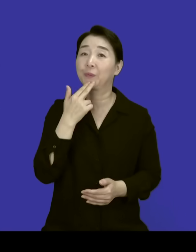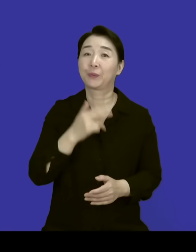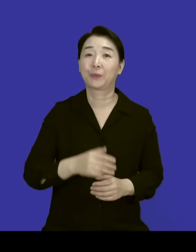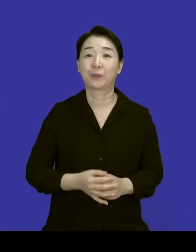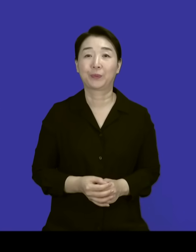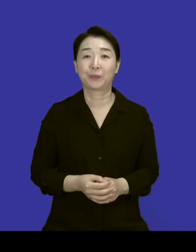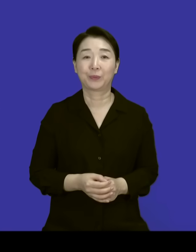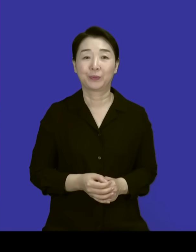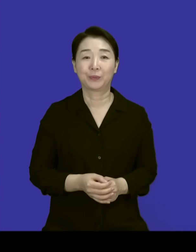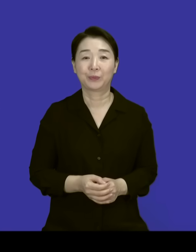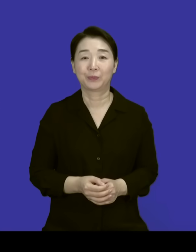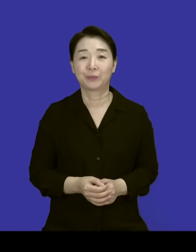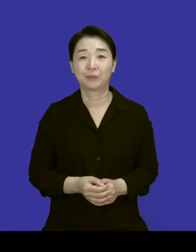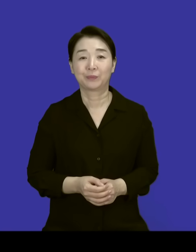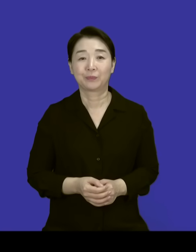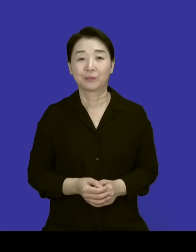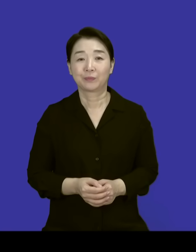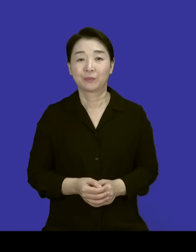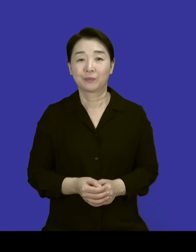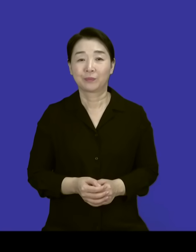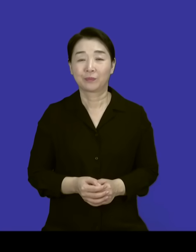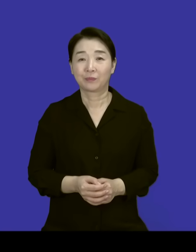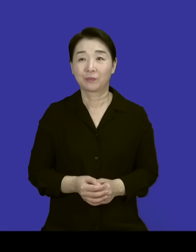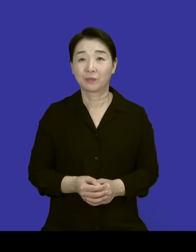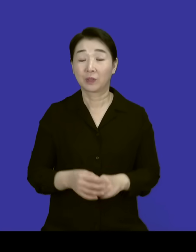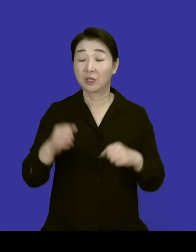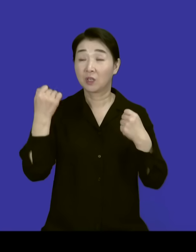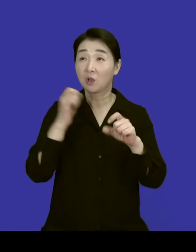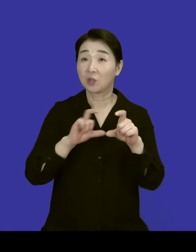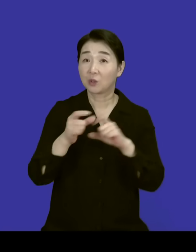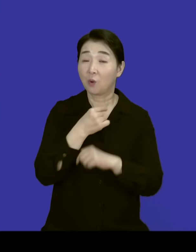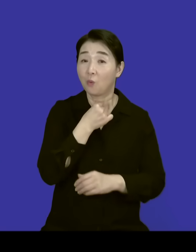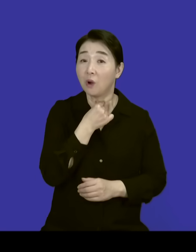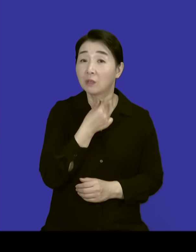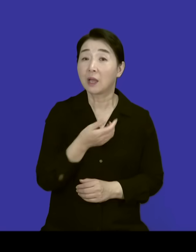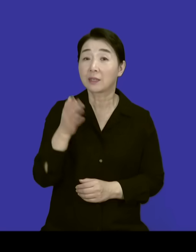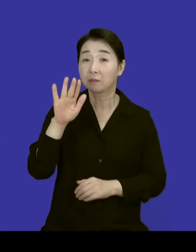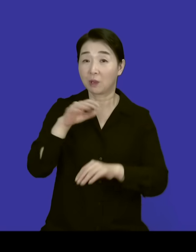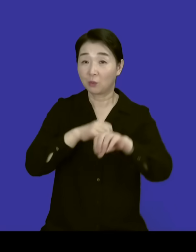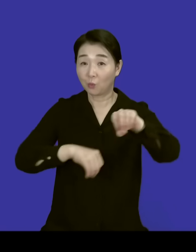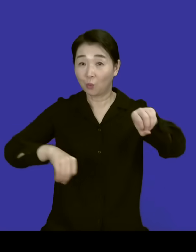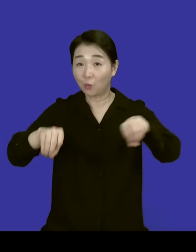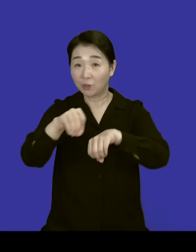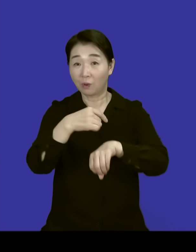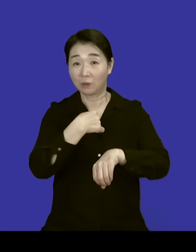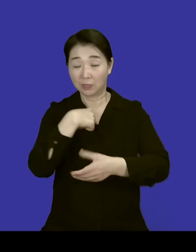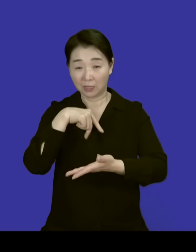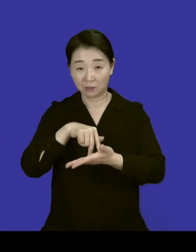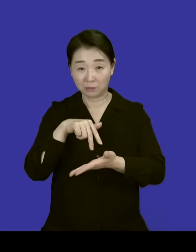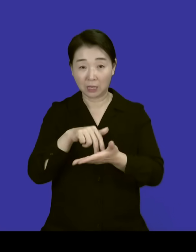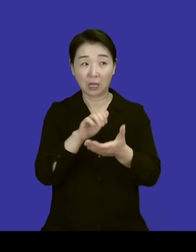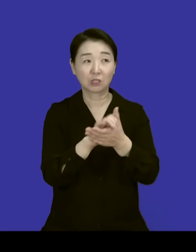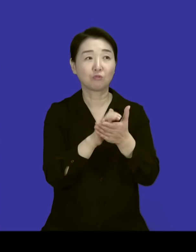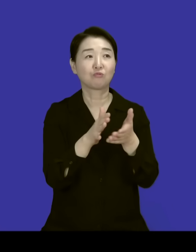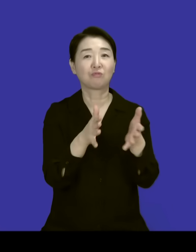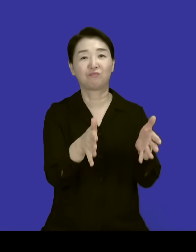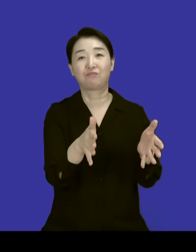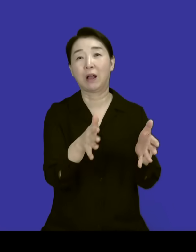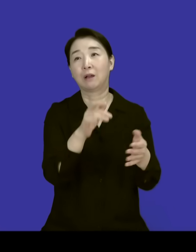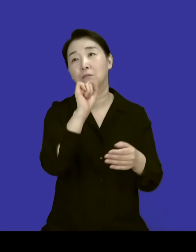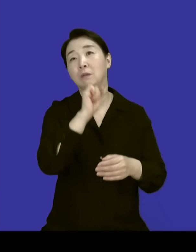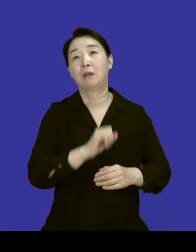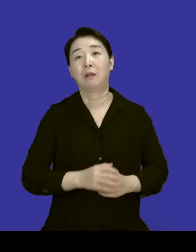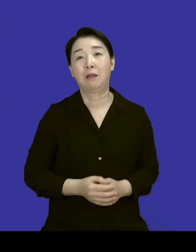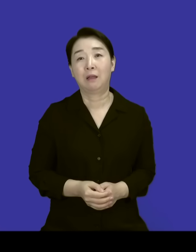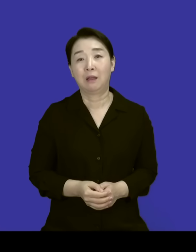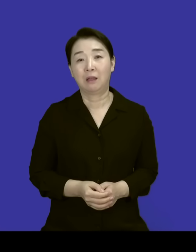그냥 그렇게 막 했는데 더 하고 싶다는 생각도 있었는데 예. 그냥 오히려 저는 이제 또 친구들이랑 노는 게 더 재밌어졌어요.